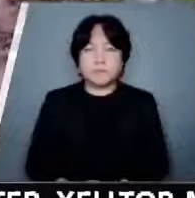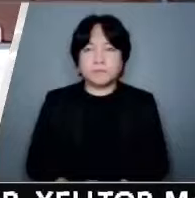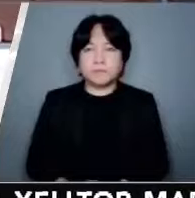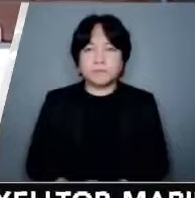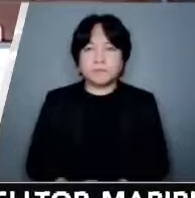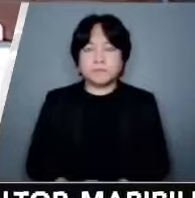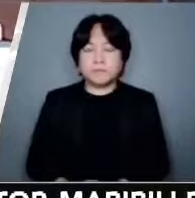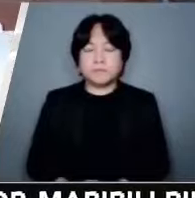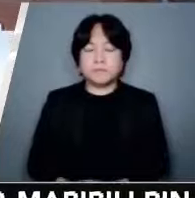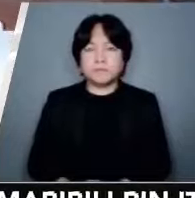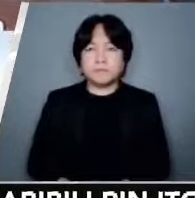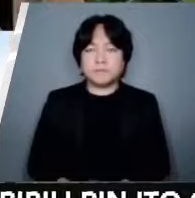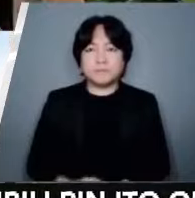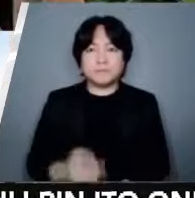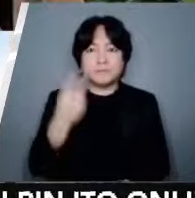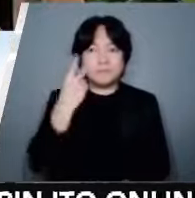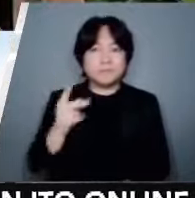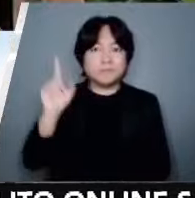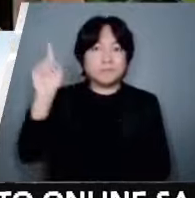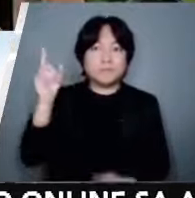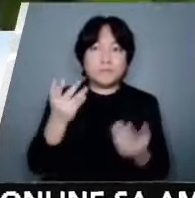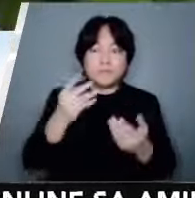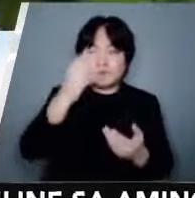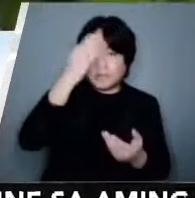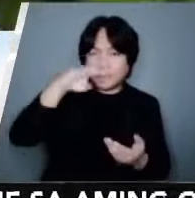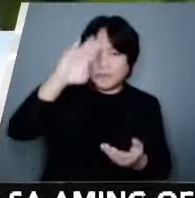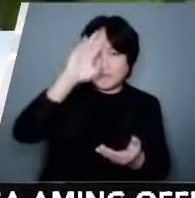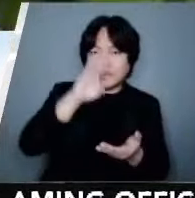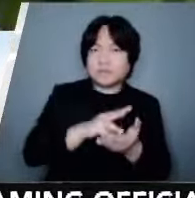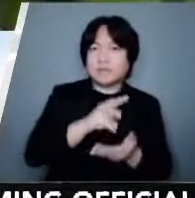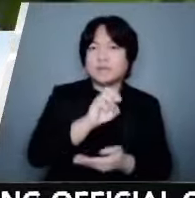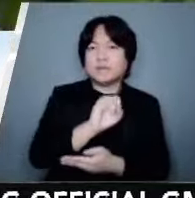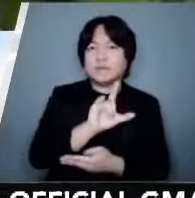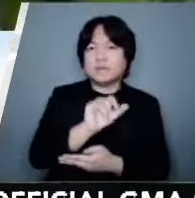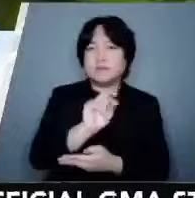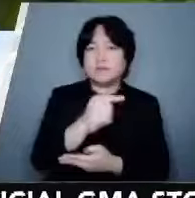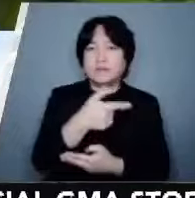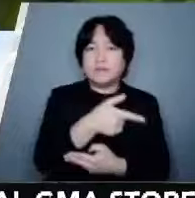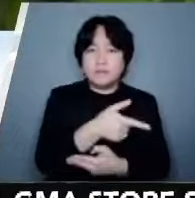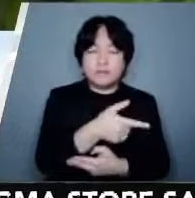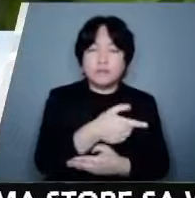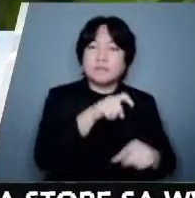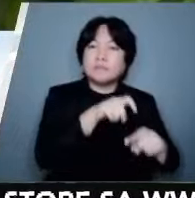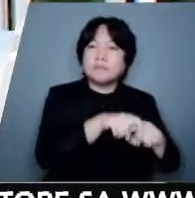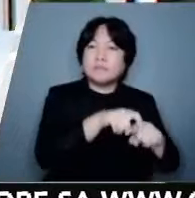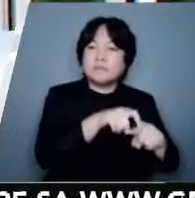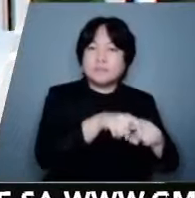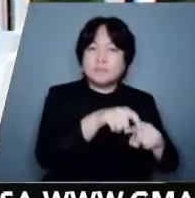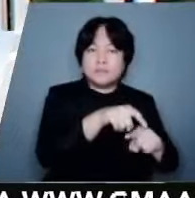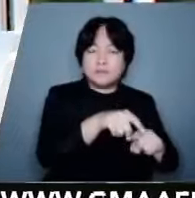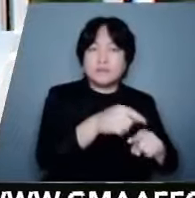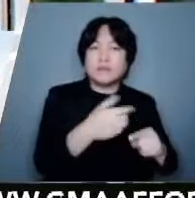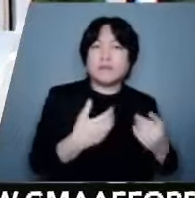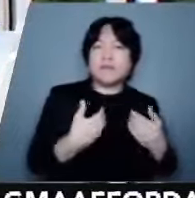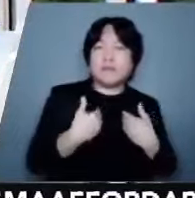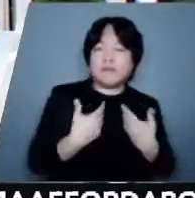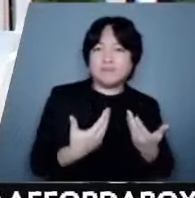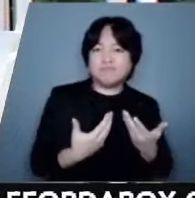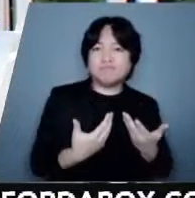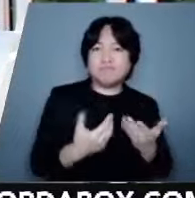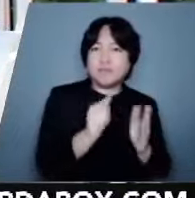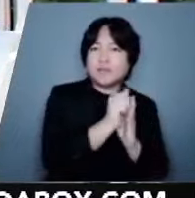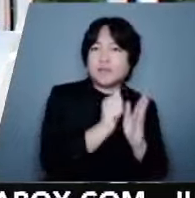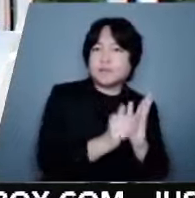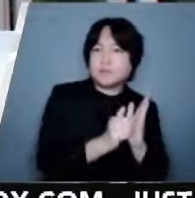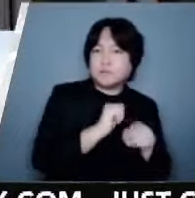Sa resort na ito sa Silang, Cavite, umuupa ng pwesto ang Volant Academy for Language Excellence Incorporated, isang language training